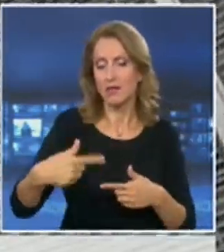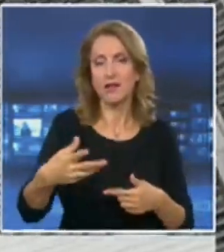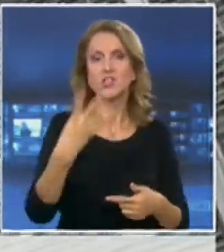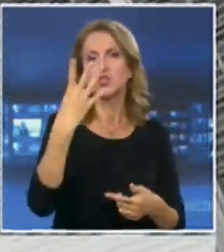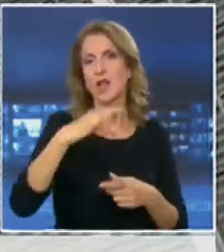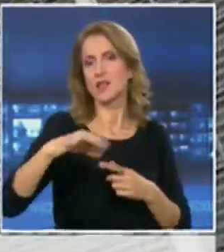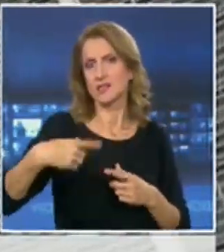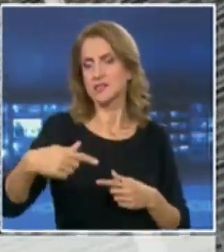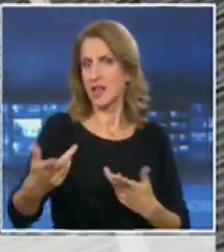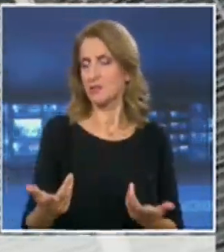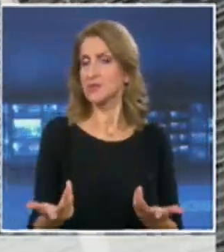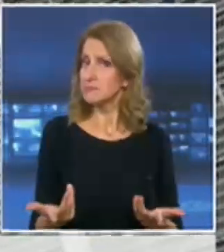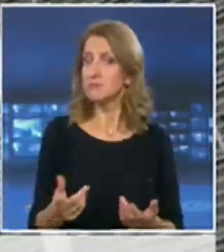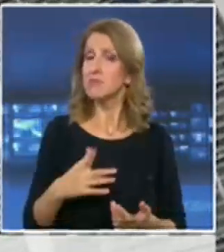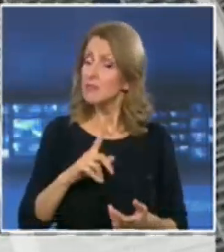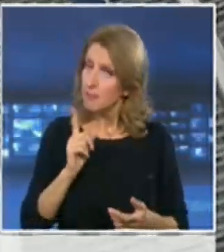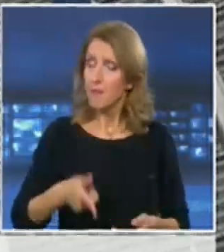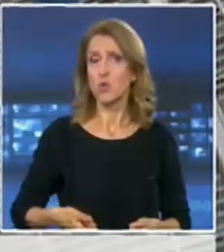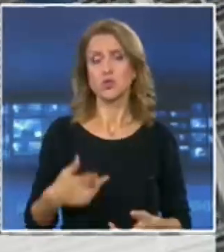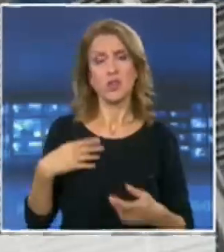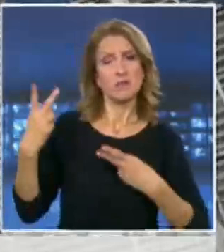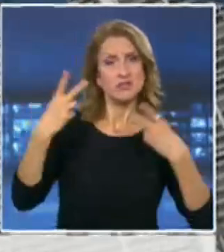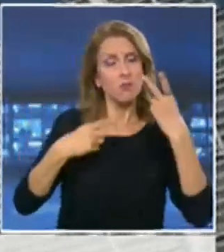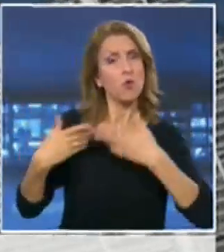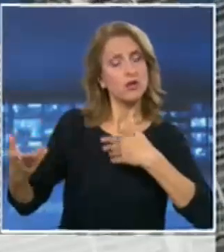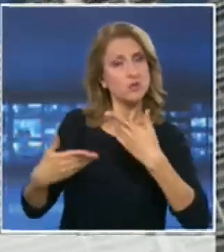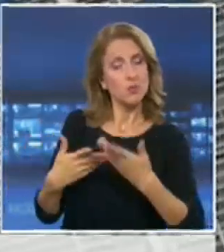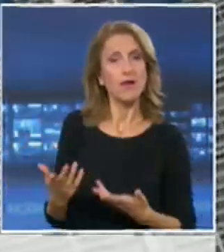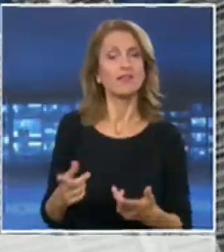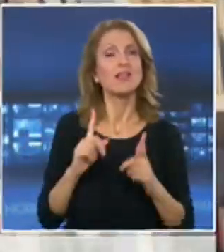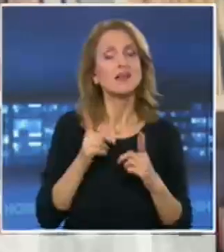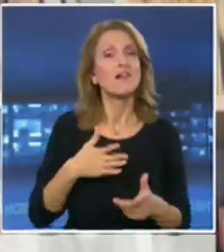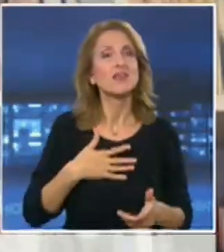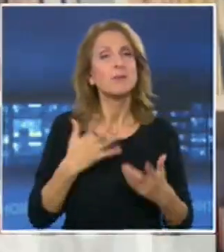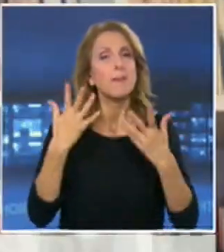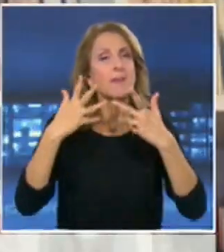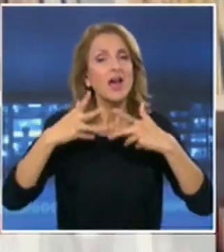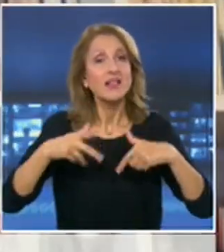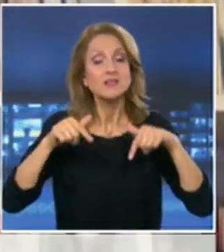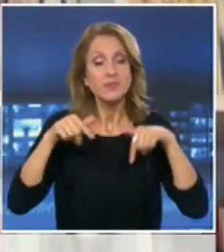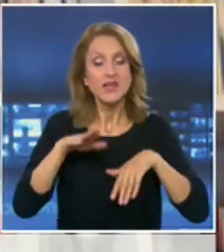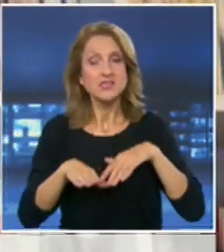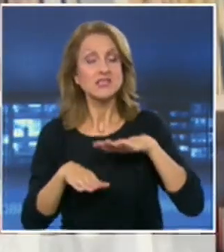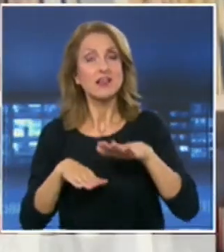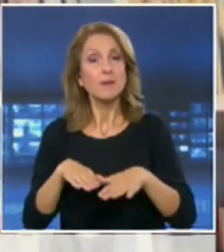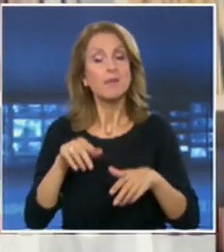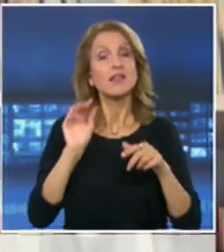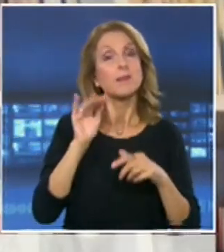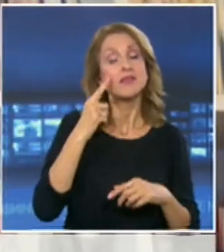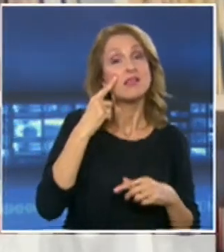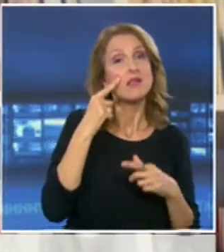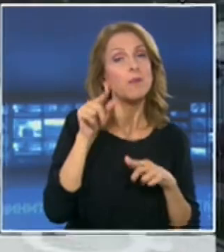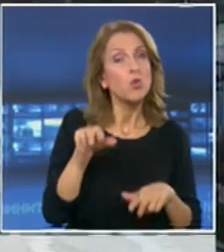е невъзможно. Според мен то трябва да е много конкретно, да има механизъм, по който тези стъпки да бъдат наблюдавани и да